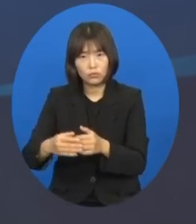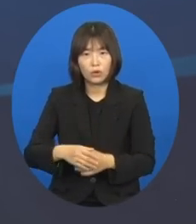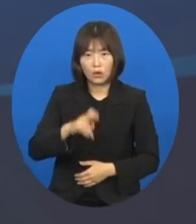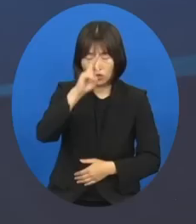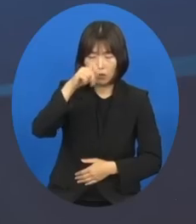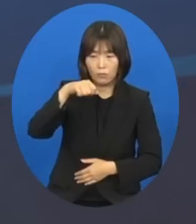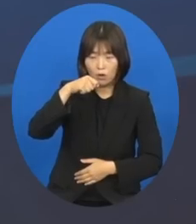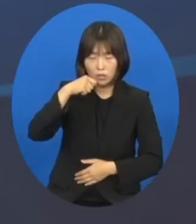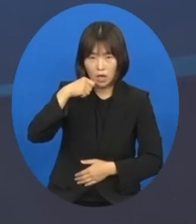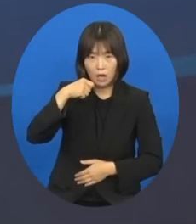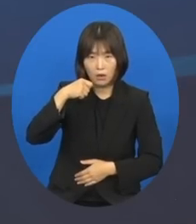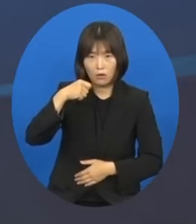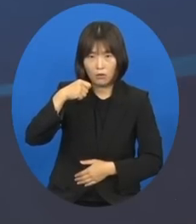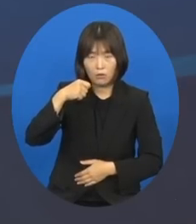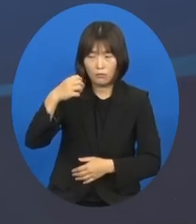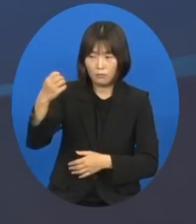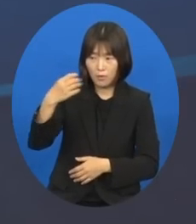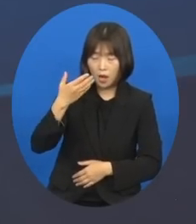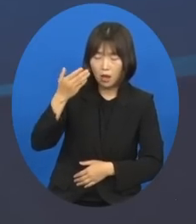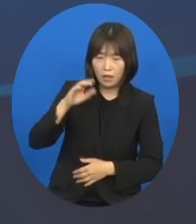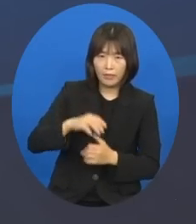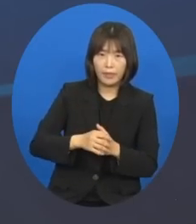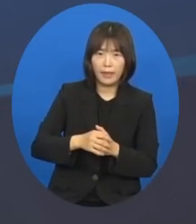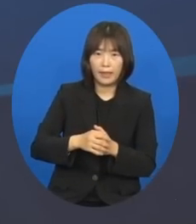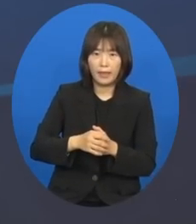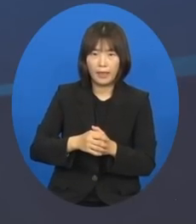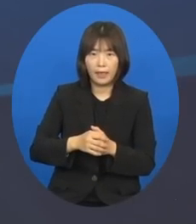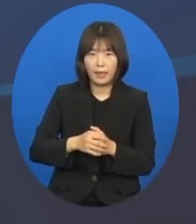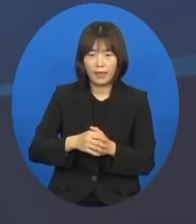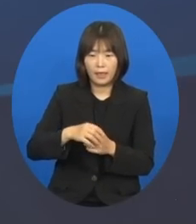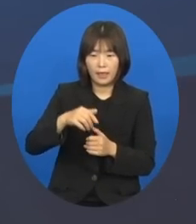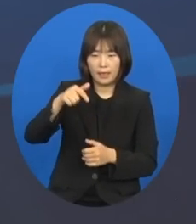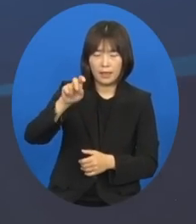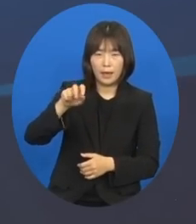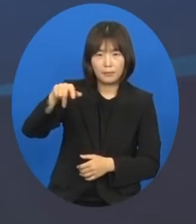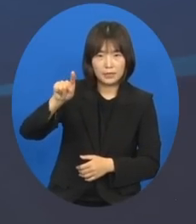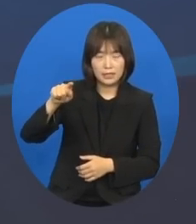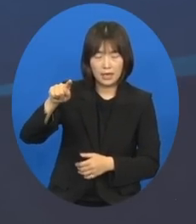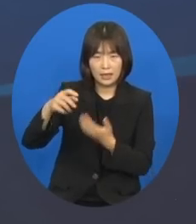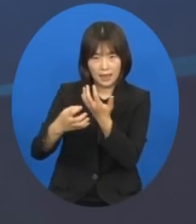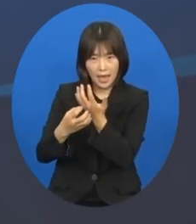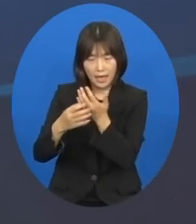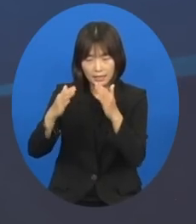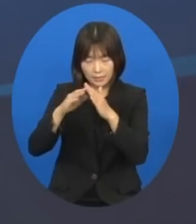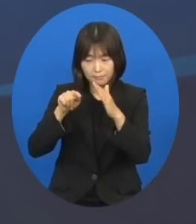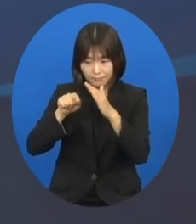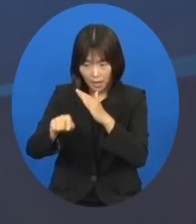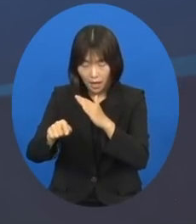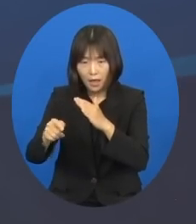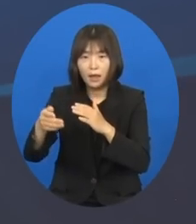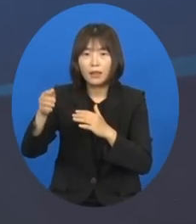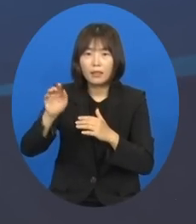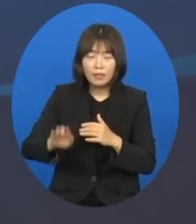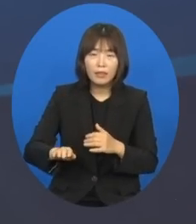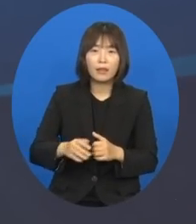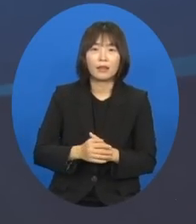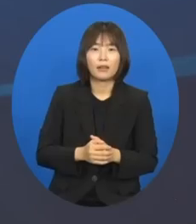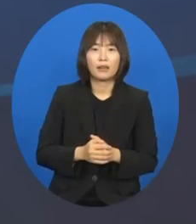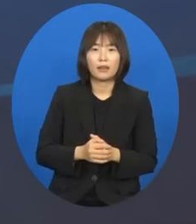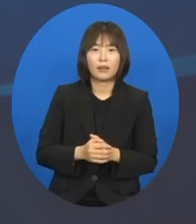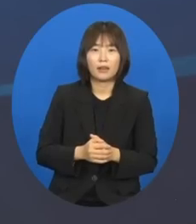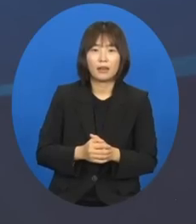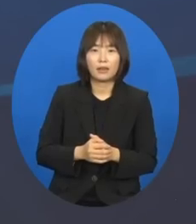그러고는 감자탕집을 갔는데 감자탕집에 가서 점심을 먹는데 보통 그 식당에 감자탕집 같은